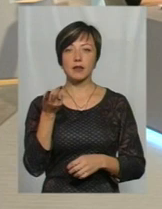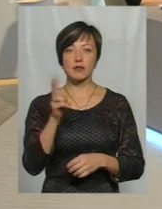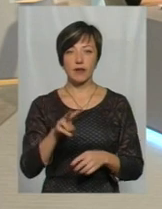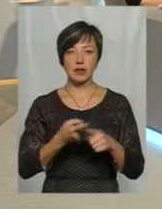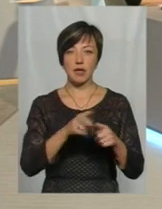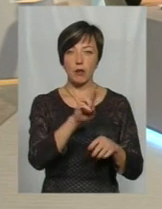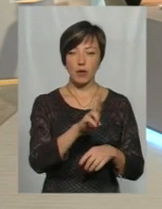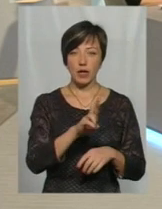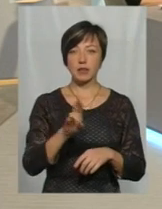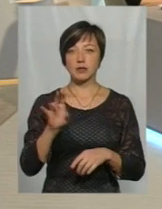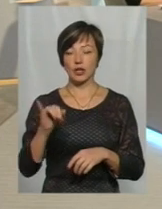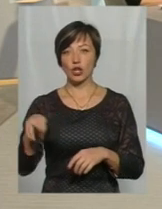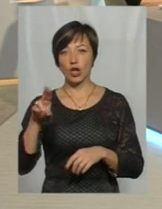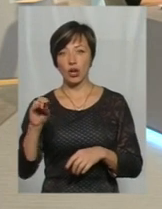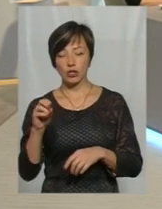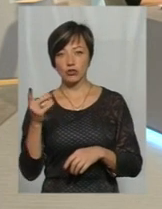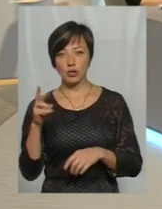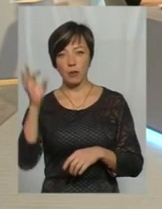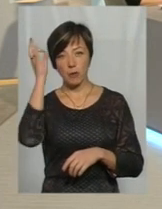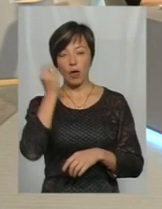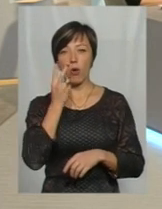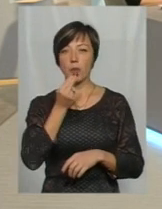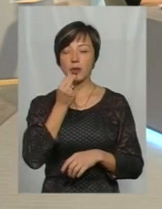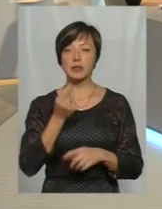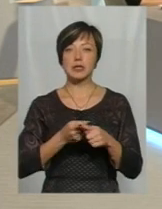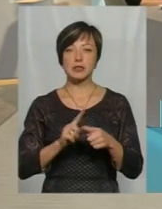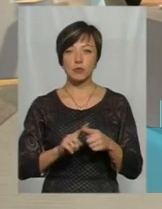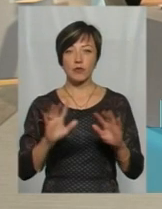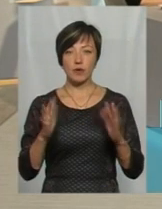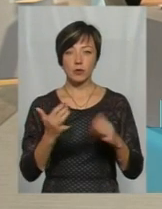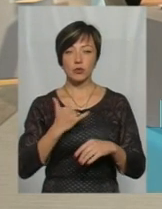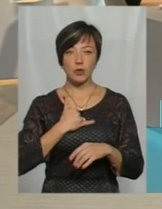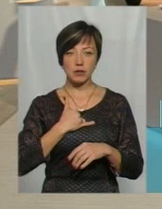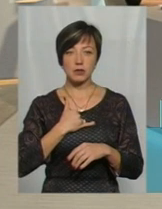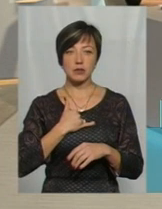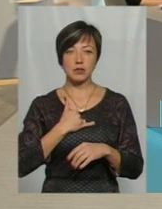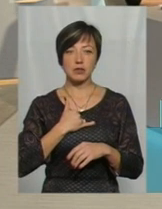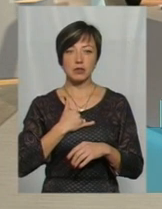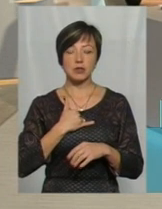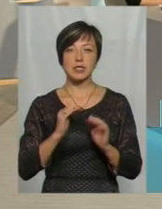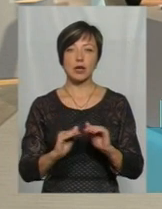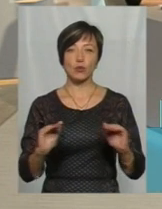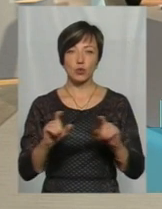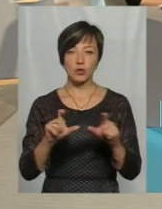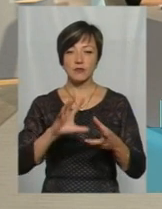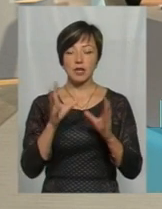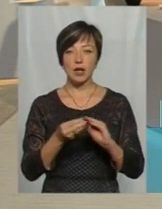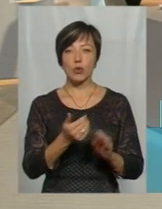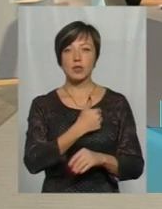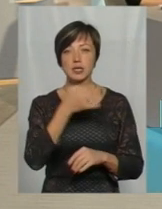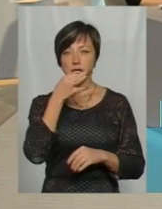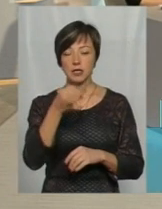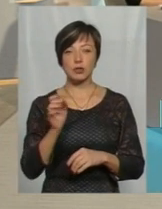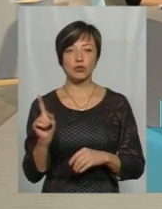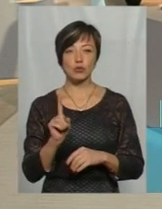оцих Ярмолинецький, теж поминальний обід, і в даному випадку у нас от садочок. Взагалі, я хотіла би